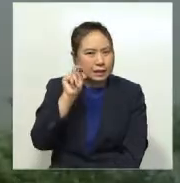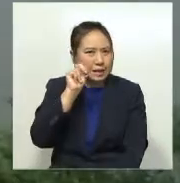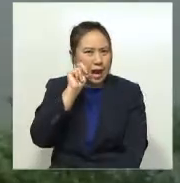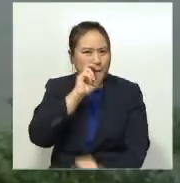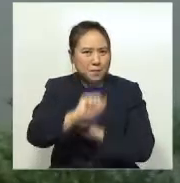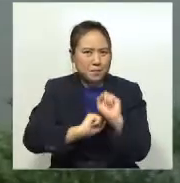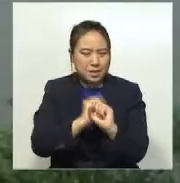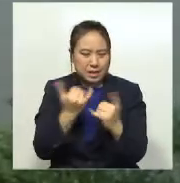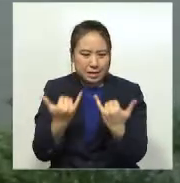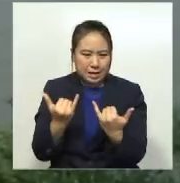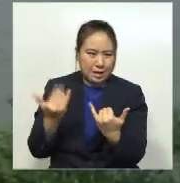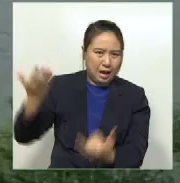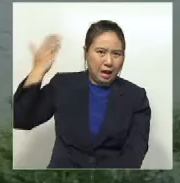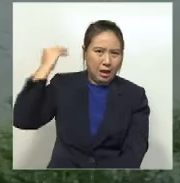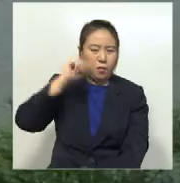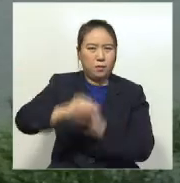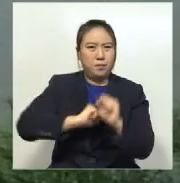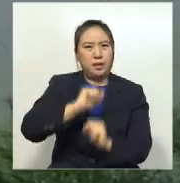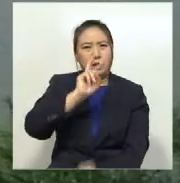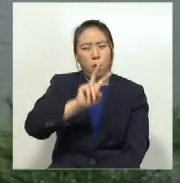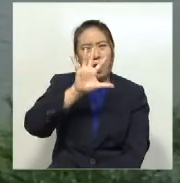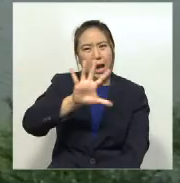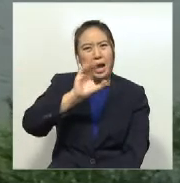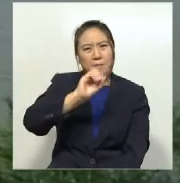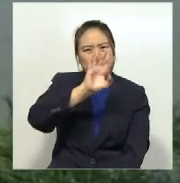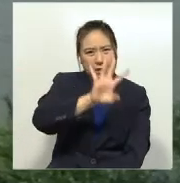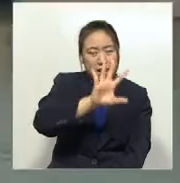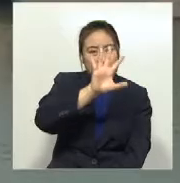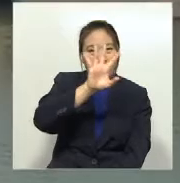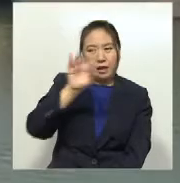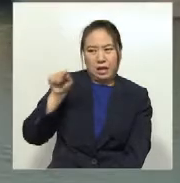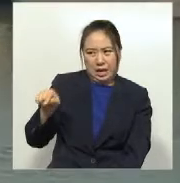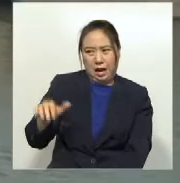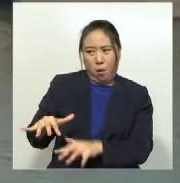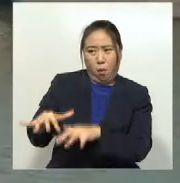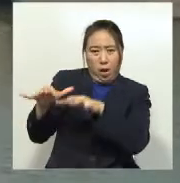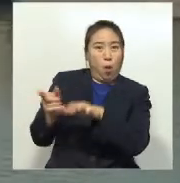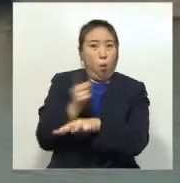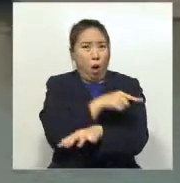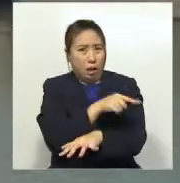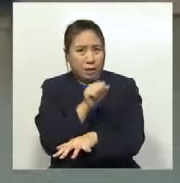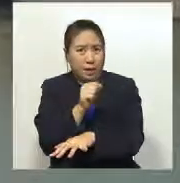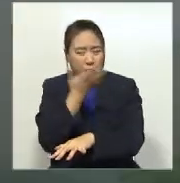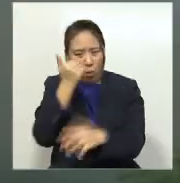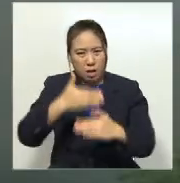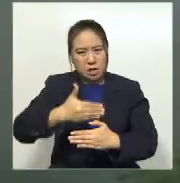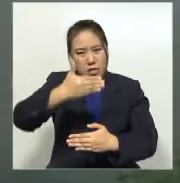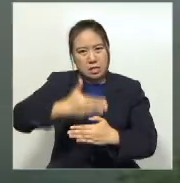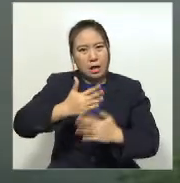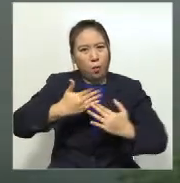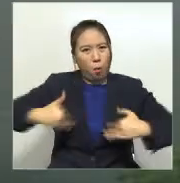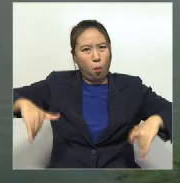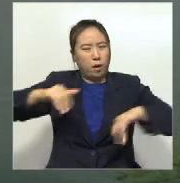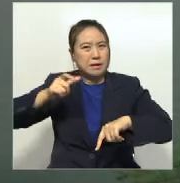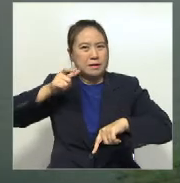ี้สูงกวาปี 2554 หรอเปล่าโดสกร้มในเขือนใหๆท่านยอมรับว่าบางพืนที่มี